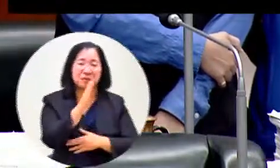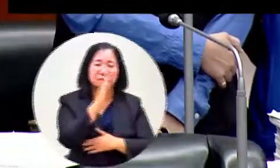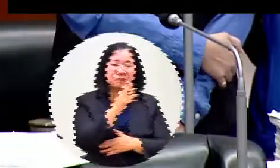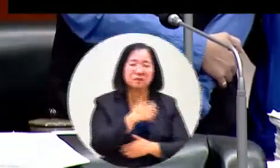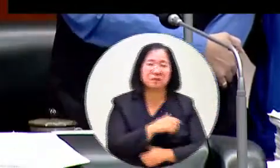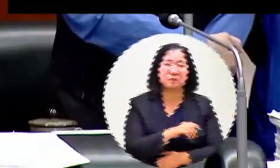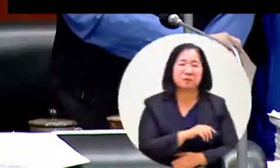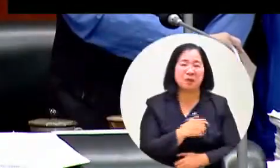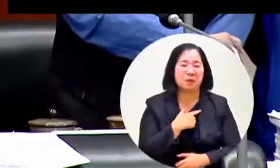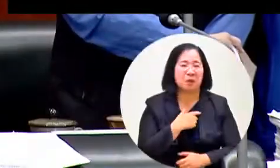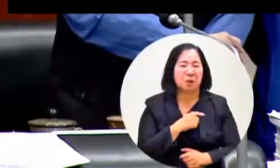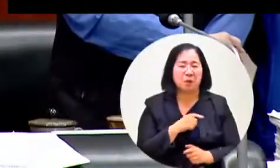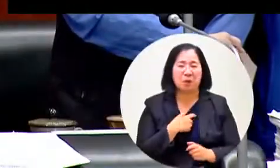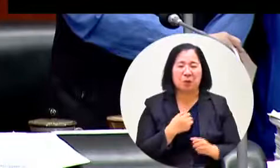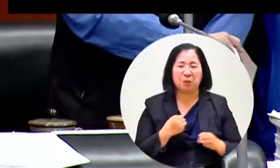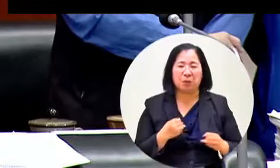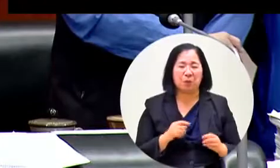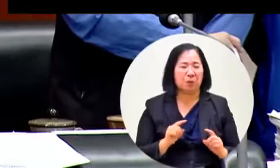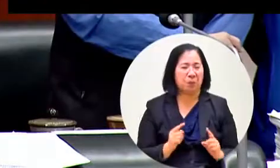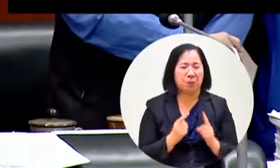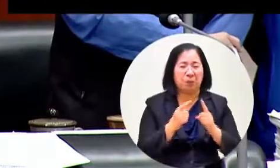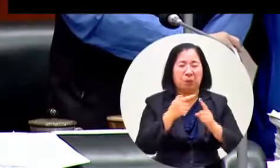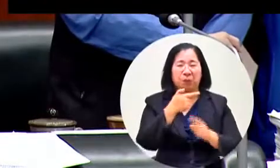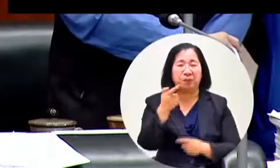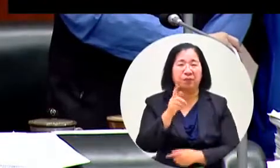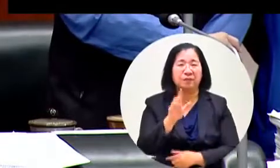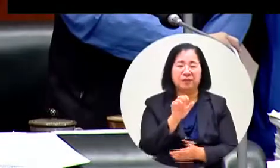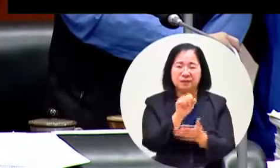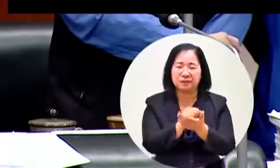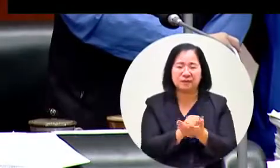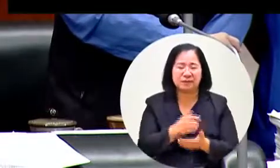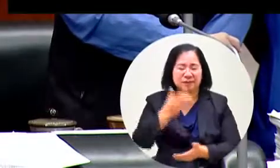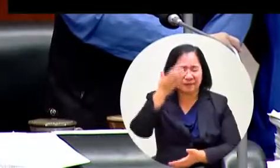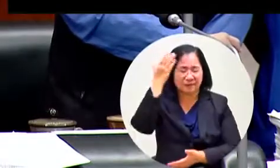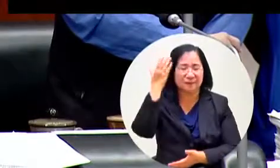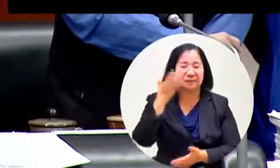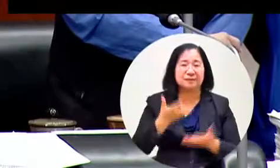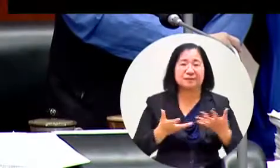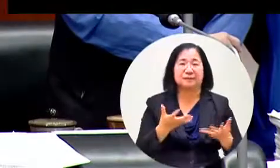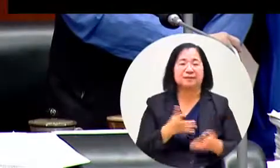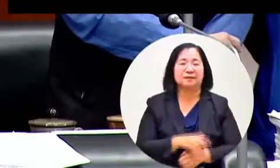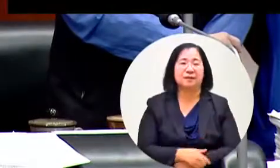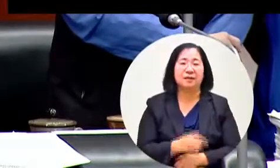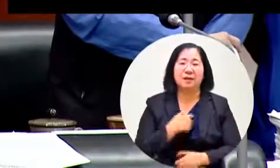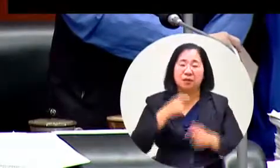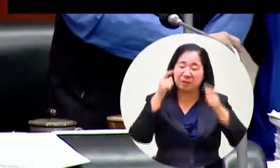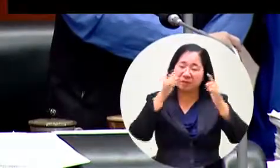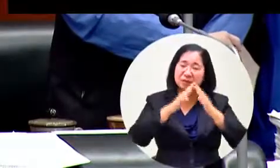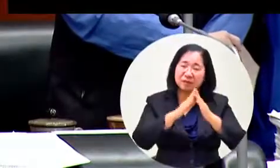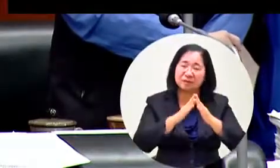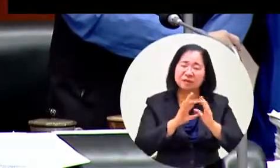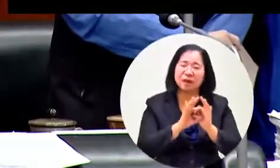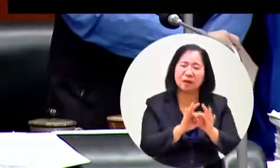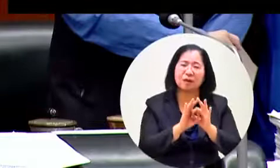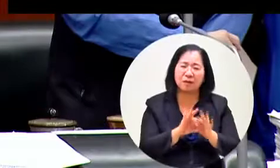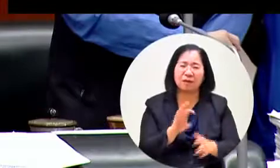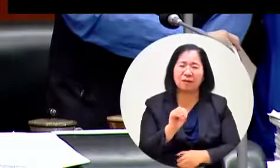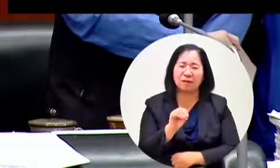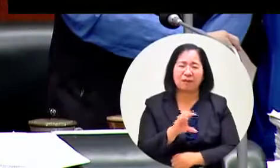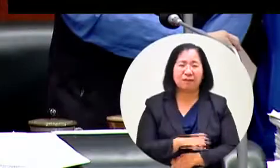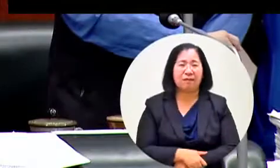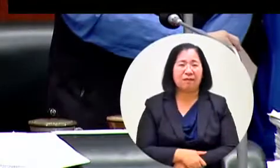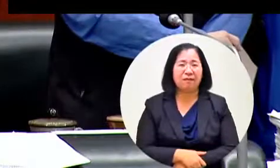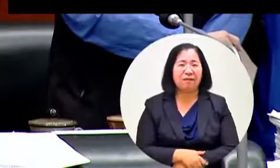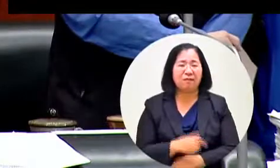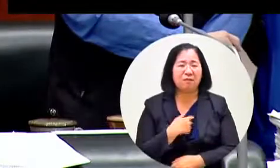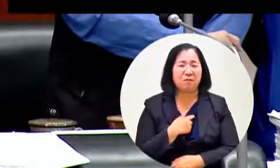看哦，陈菊前市长他在发表他这一本《花妈心乃威》，我记得在当年